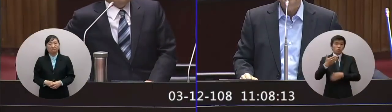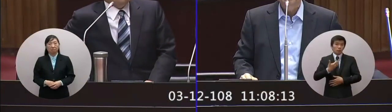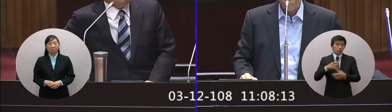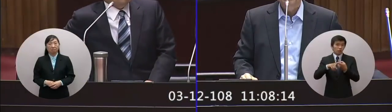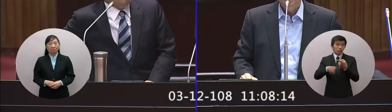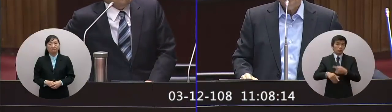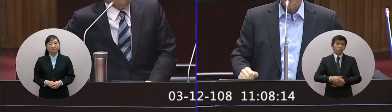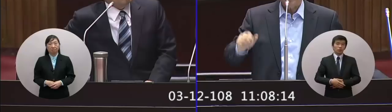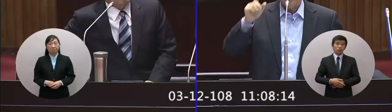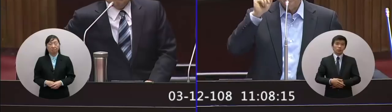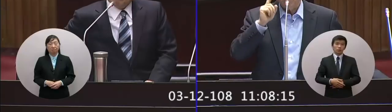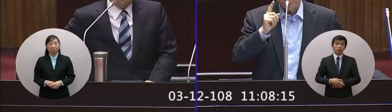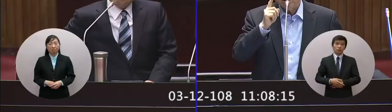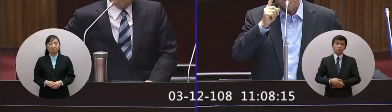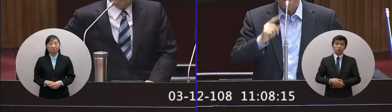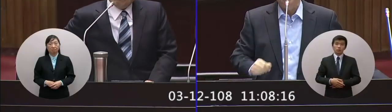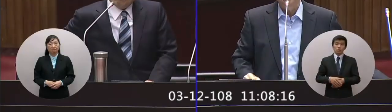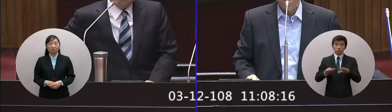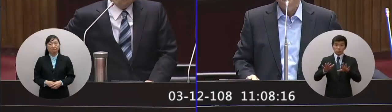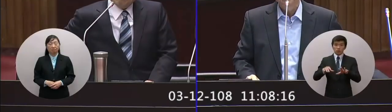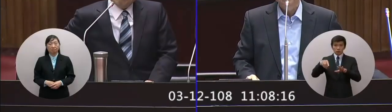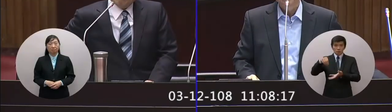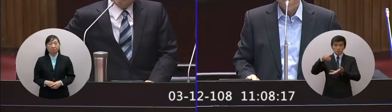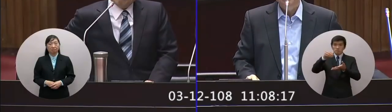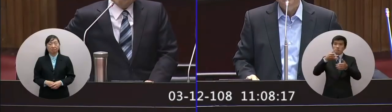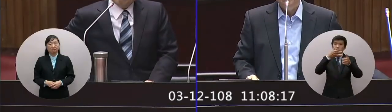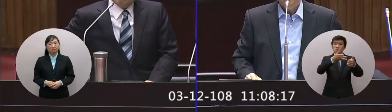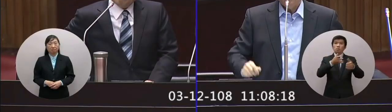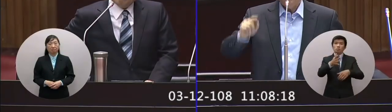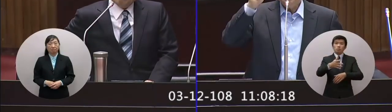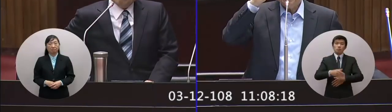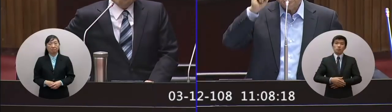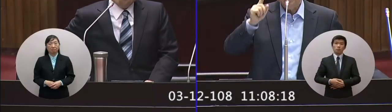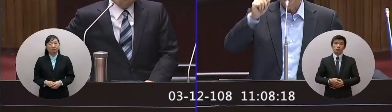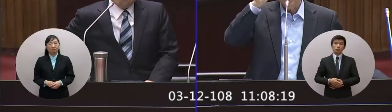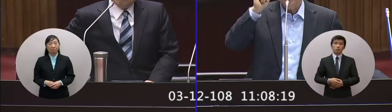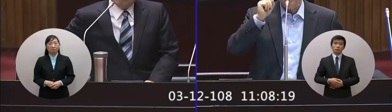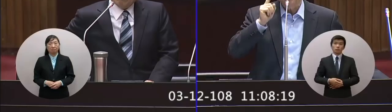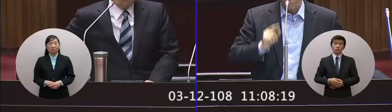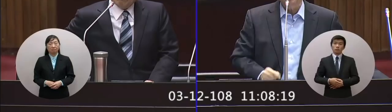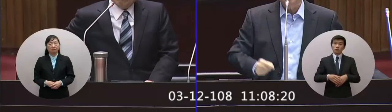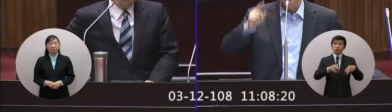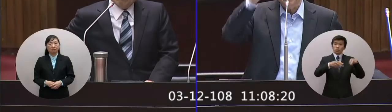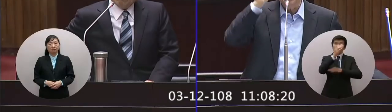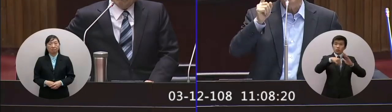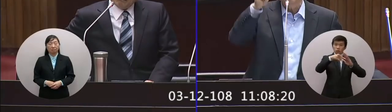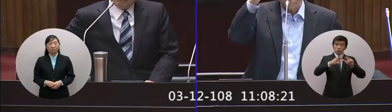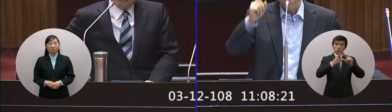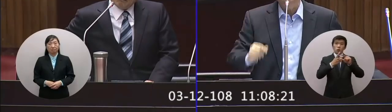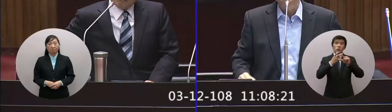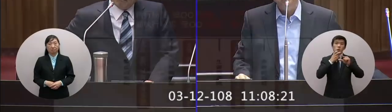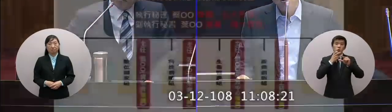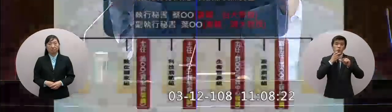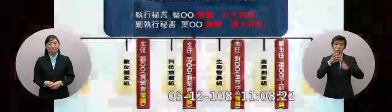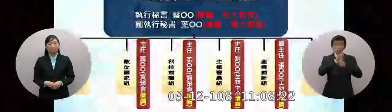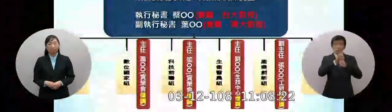来，所以今天我要问这个问题，我们行政院中央总预算一年